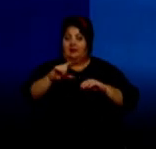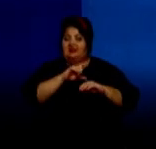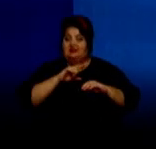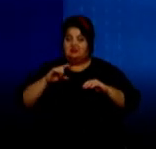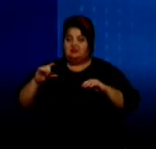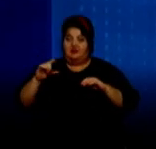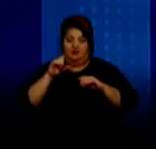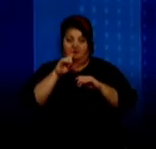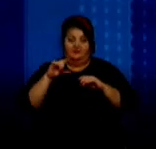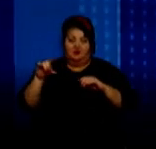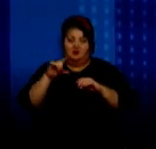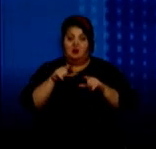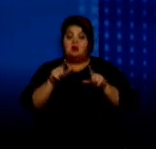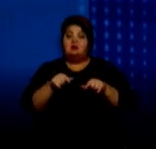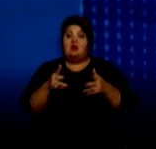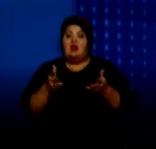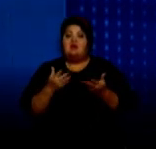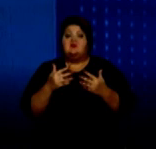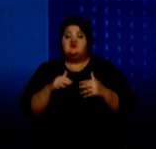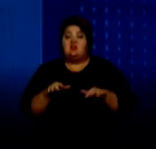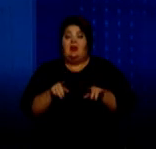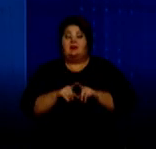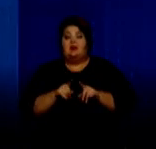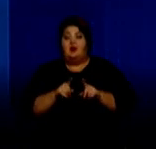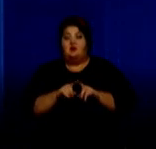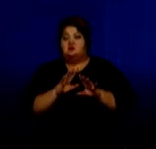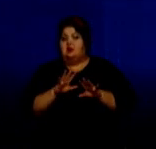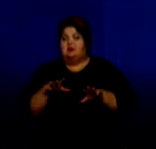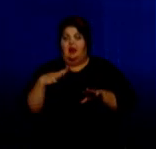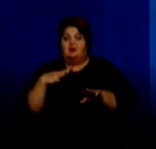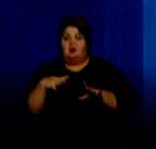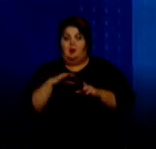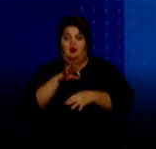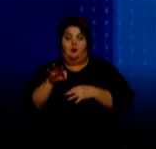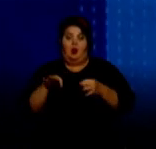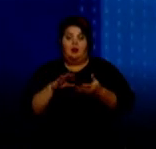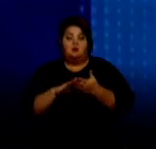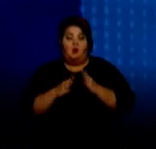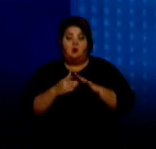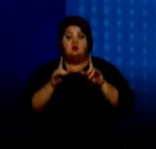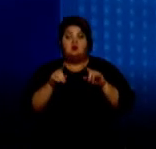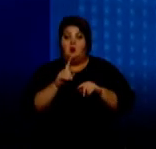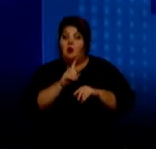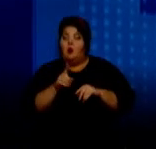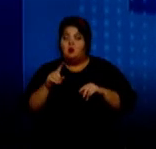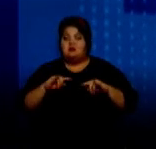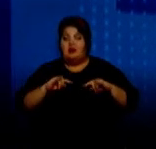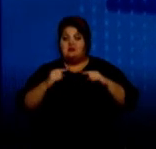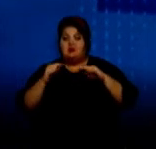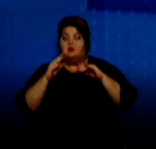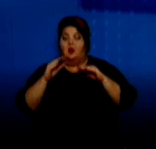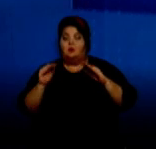частині, ті, які вже також не тримаються в проєктному положенні, тому кожна цеглина буде зніматись